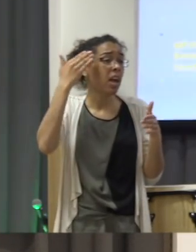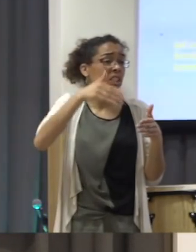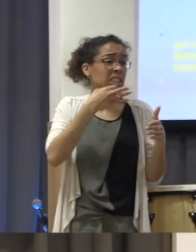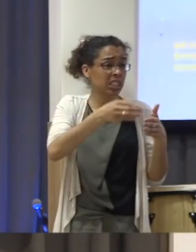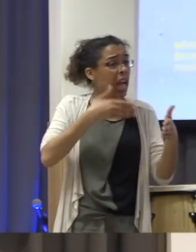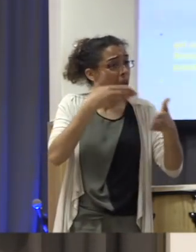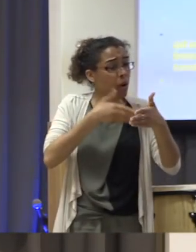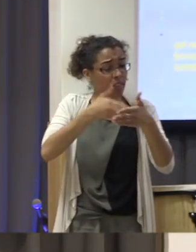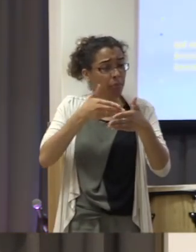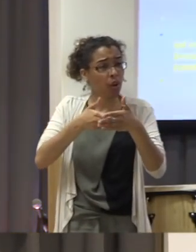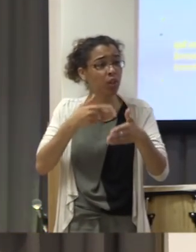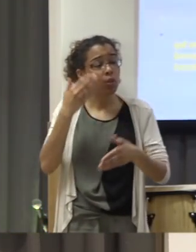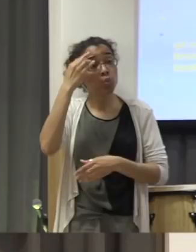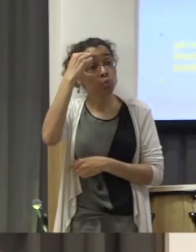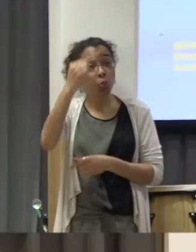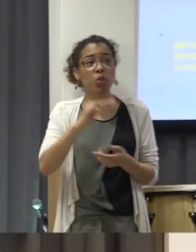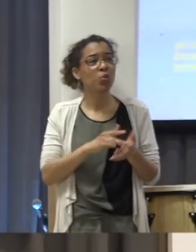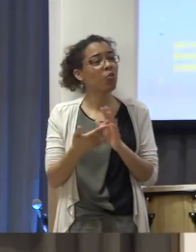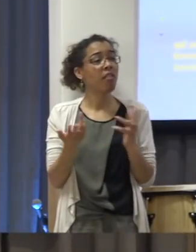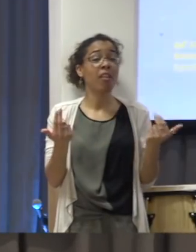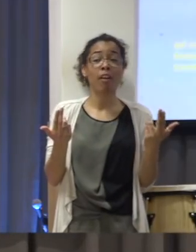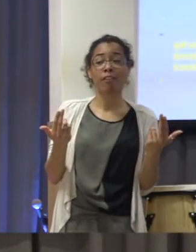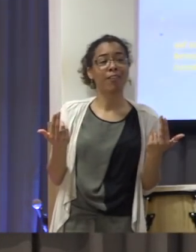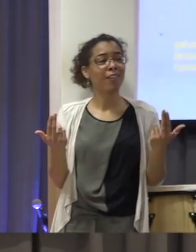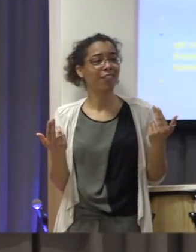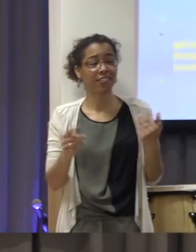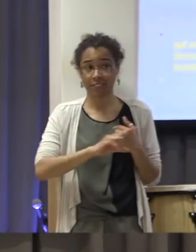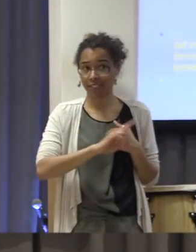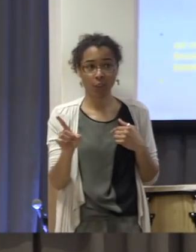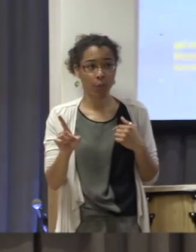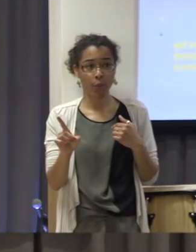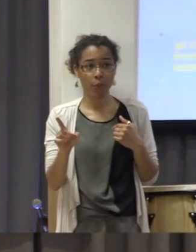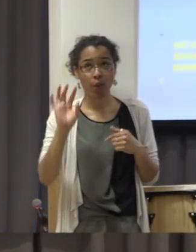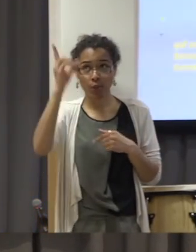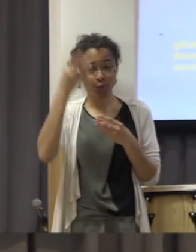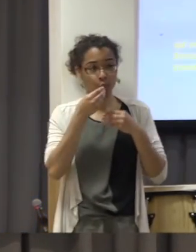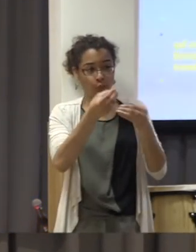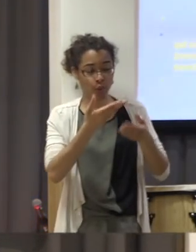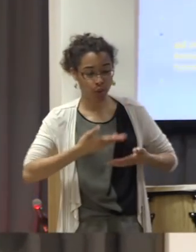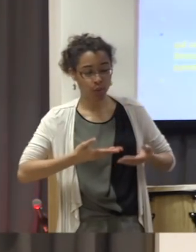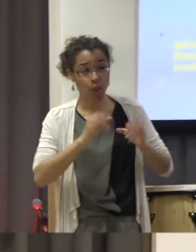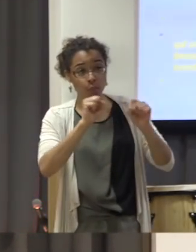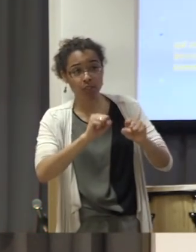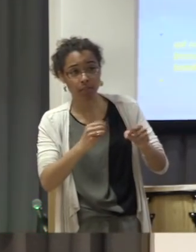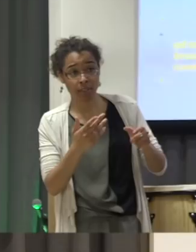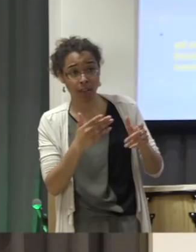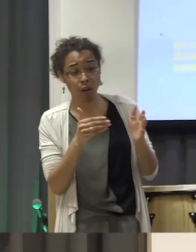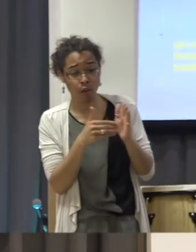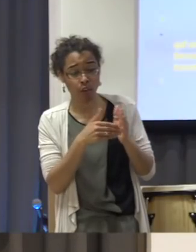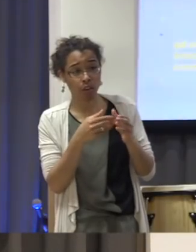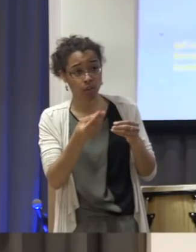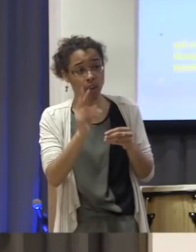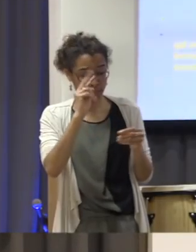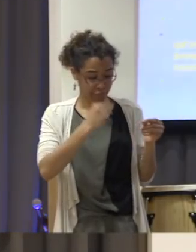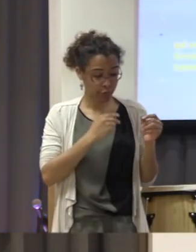Parce que tu penses que tout va être vert. Mais Dieu te donne une possibilité encore. Il va regarder ton cœur.